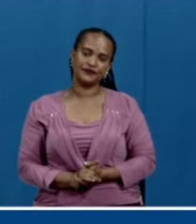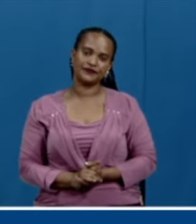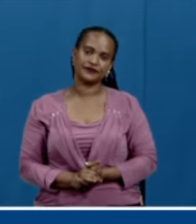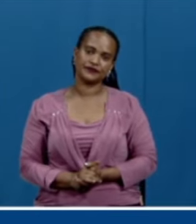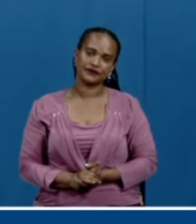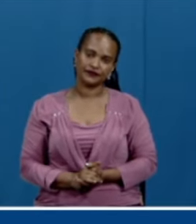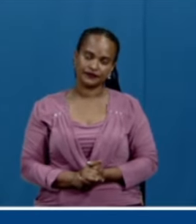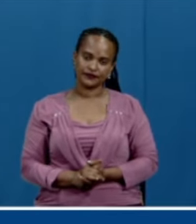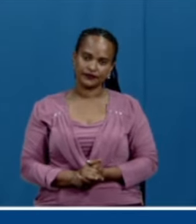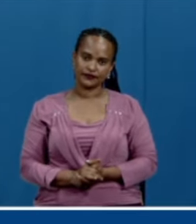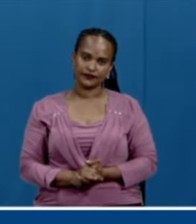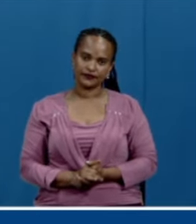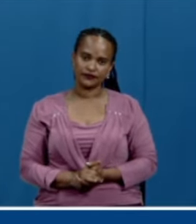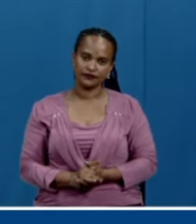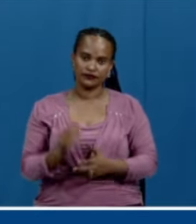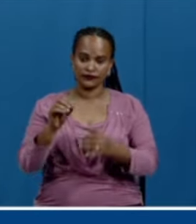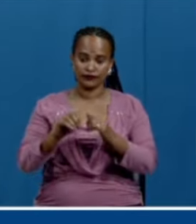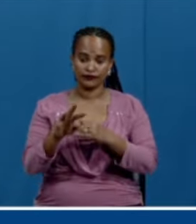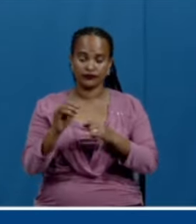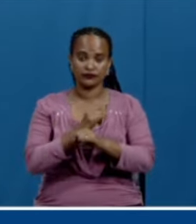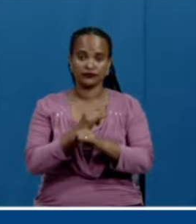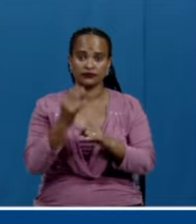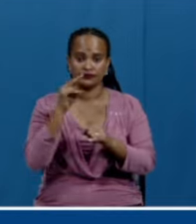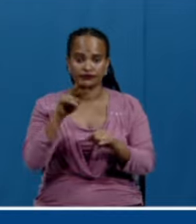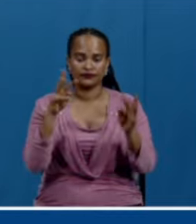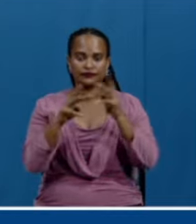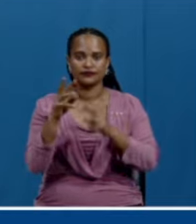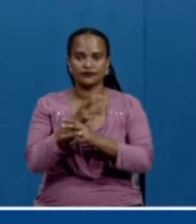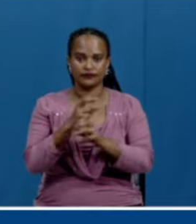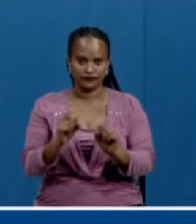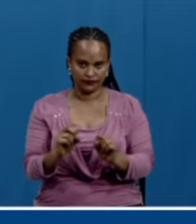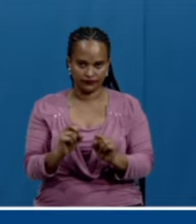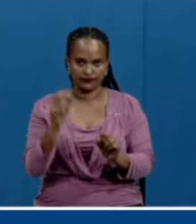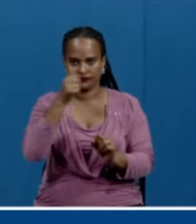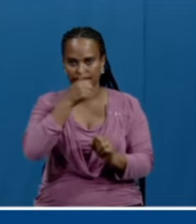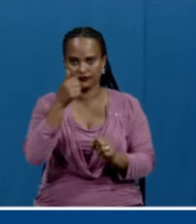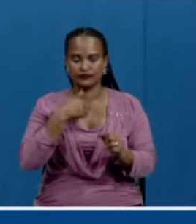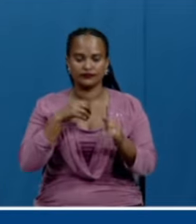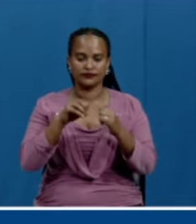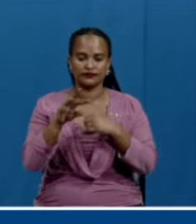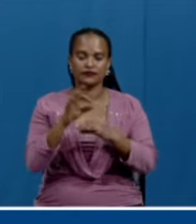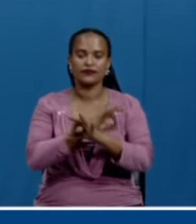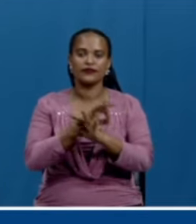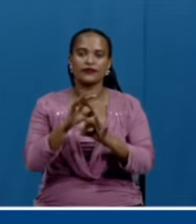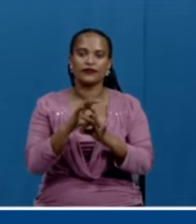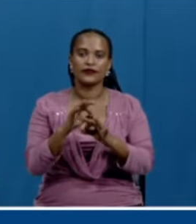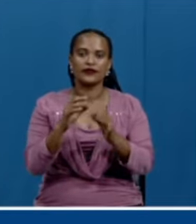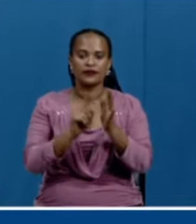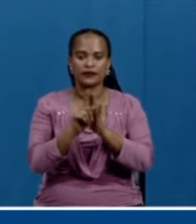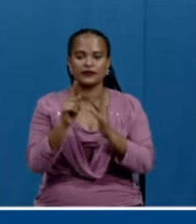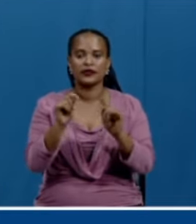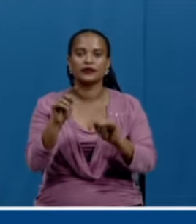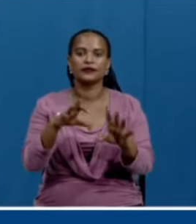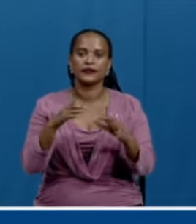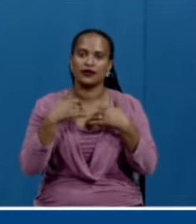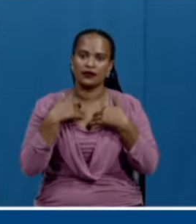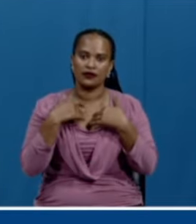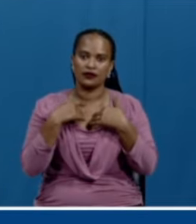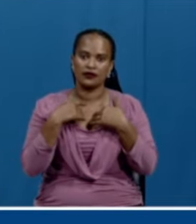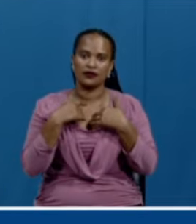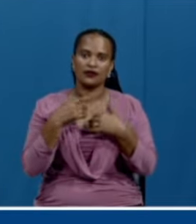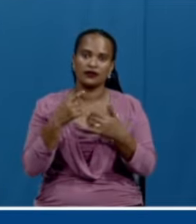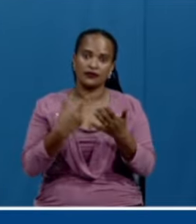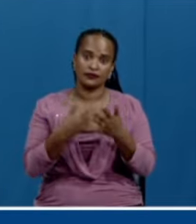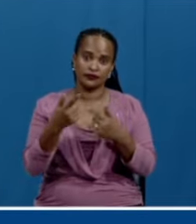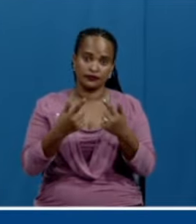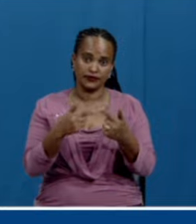مانقوچن لمفتات اب زفر اندستري زرايو زغمات بمفتاح ابي تيبيا زلو زفرات مانيفاكتشرنج نمعباي صارن غبرلنا نابزين تلمصر